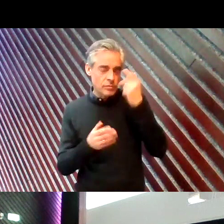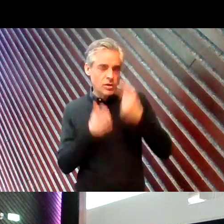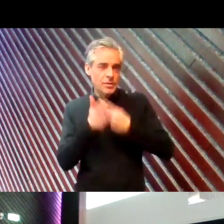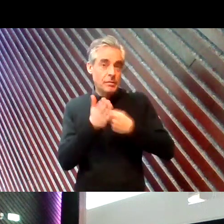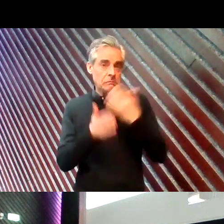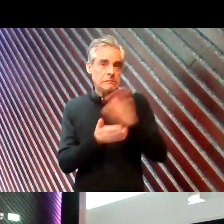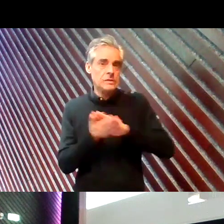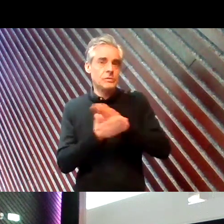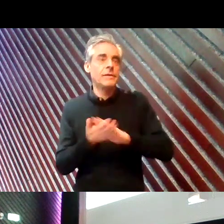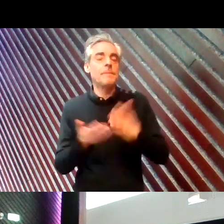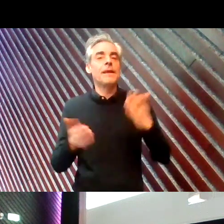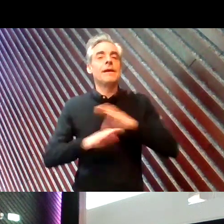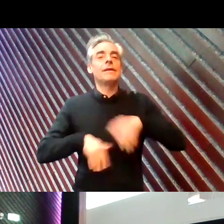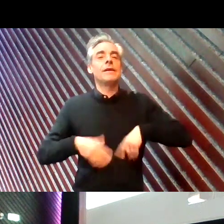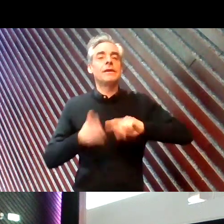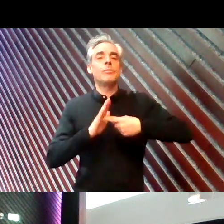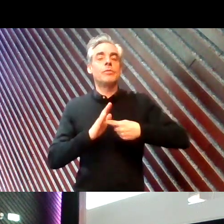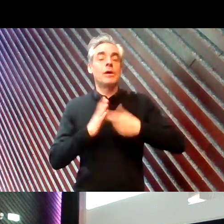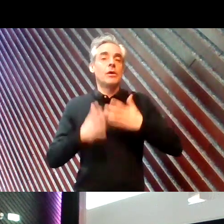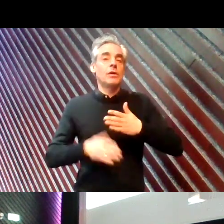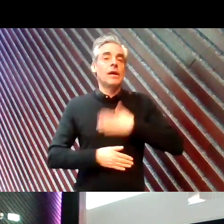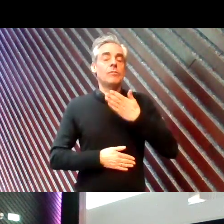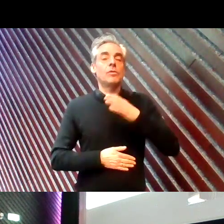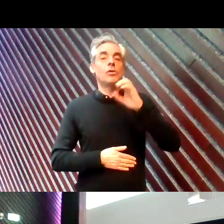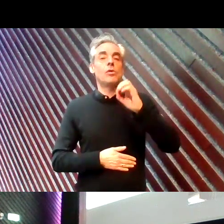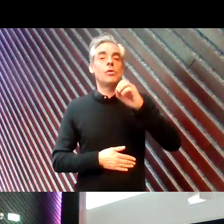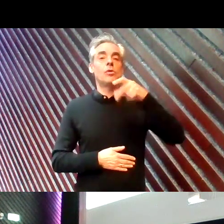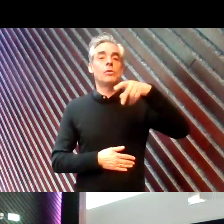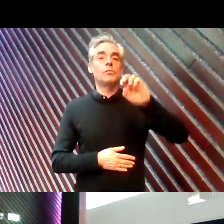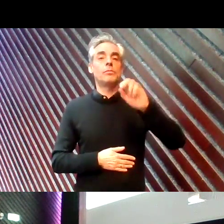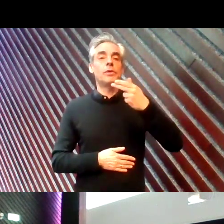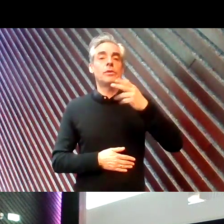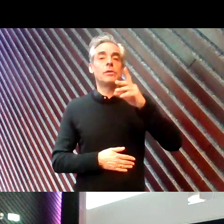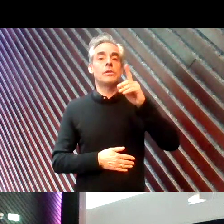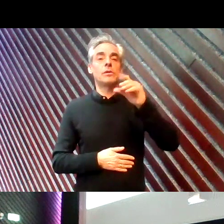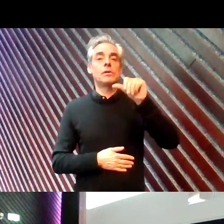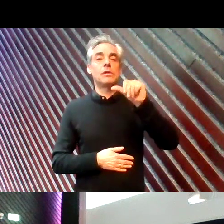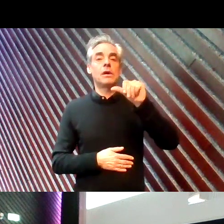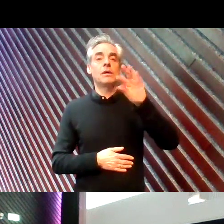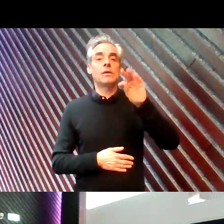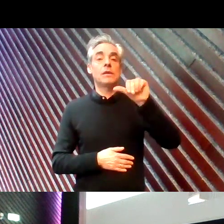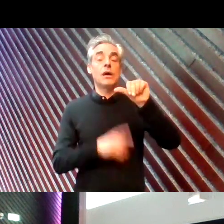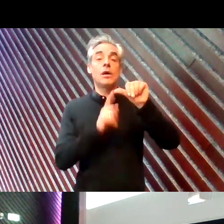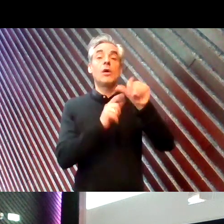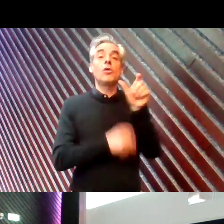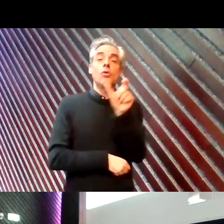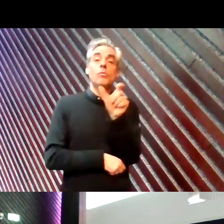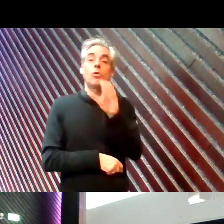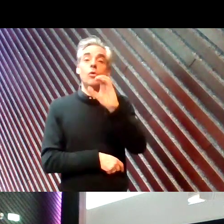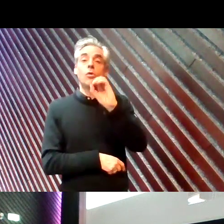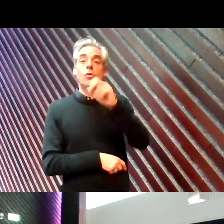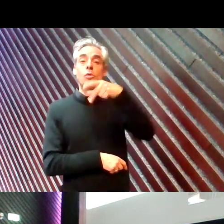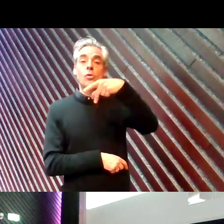voilà et donc le dernier point ce qu'on a mis dans l'open data c'est le terme de open parce que c'est vrai qu'on en a parlé